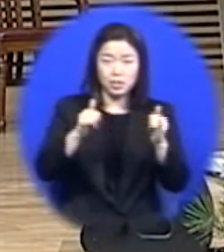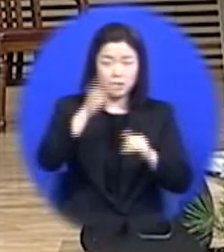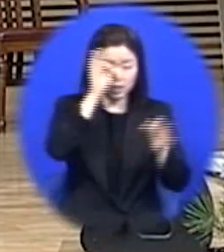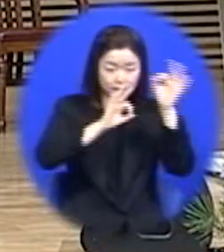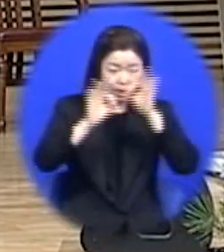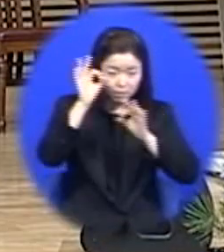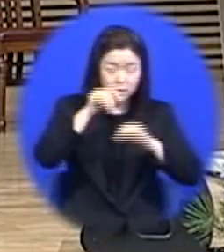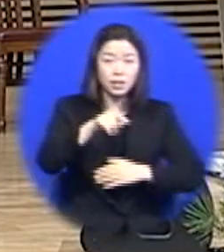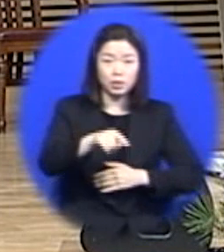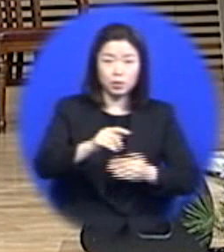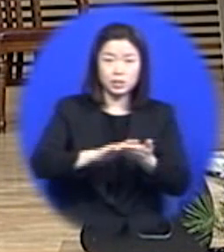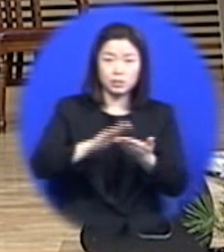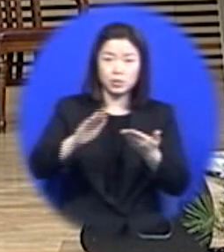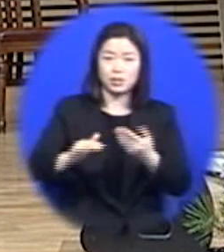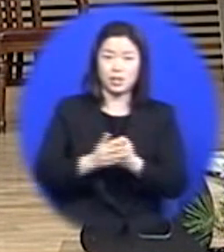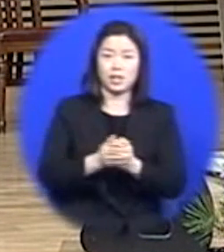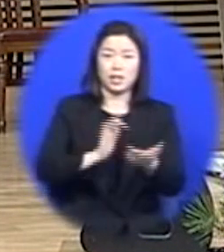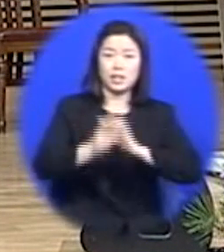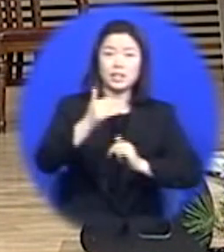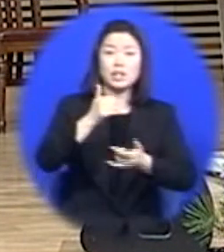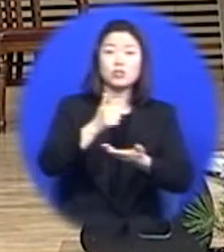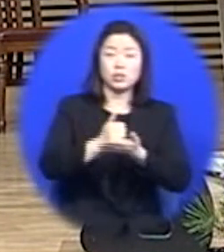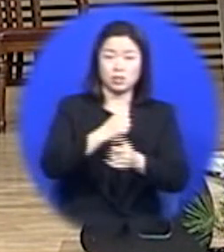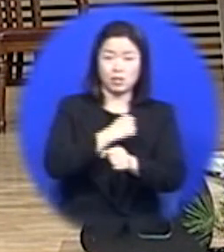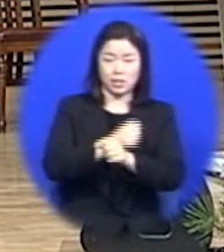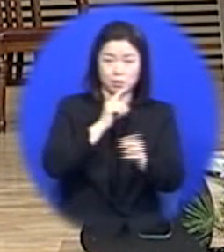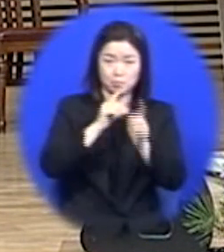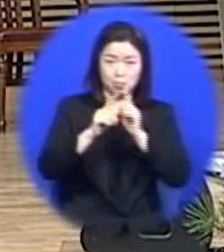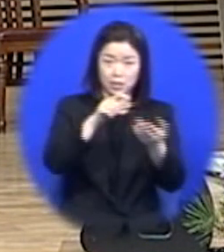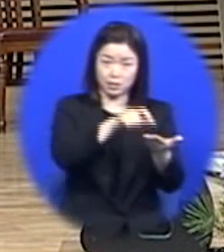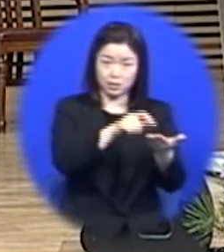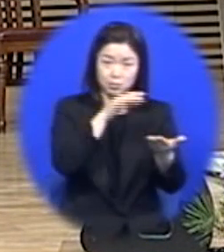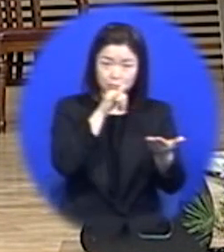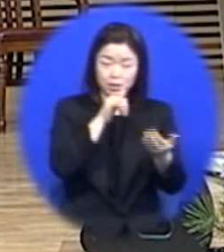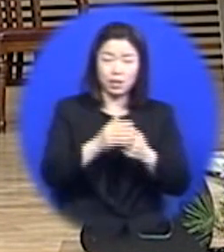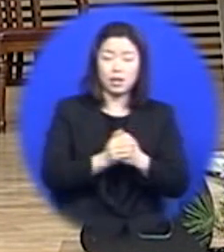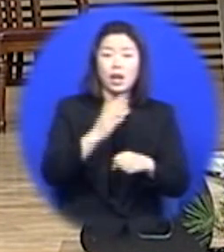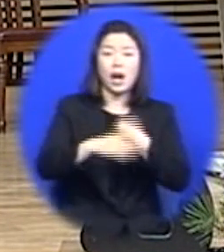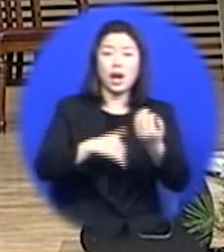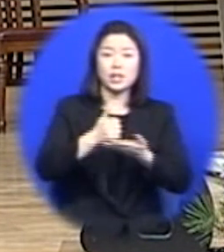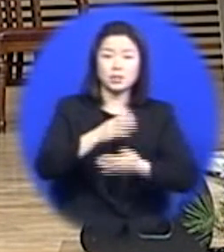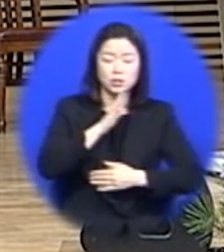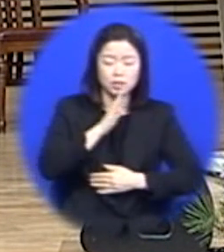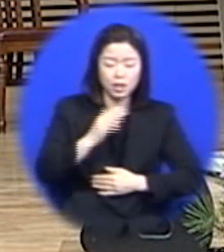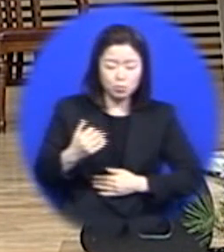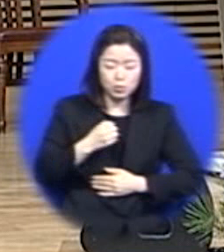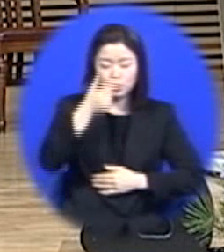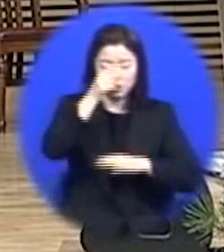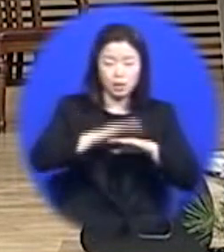겁니다. 예수님께서 하신 말씀입니다. 하나님은 참으로 예배하는 자를 찾으신다.